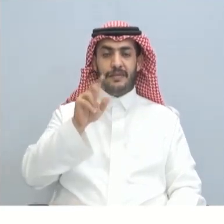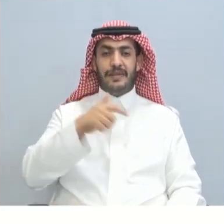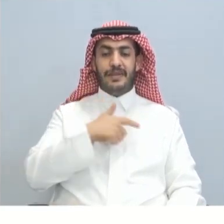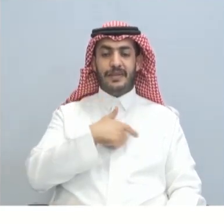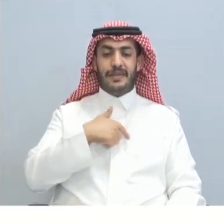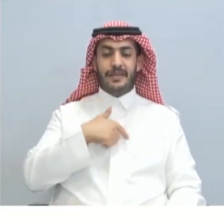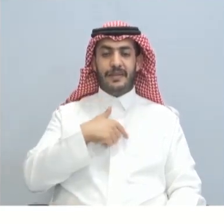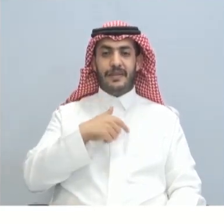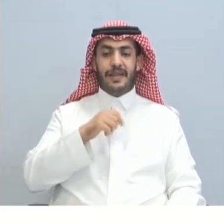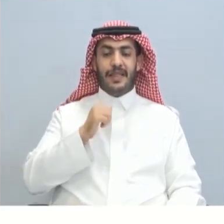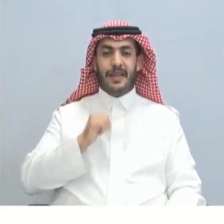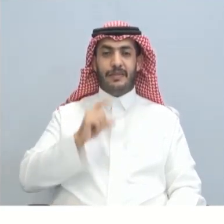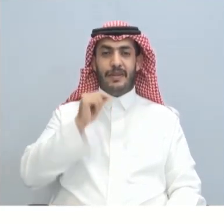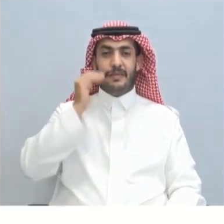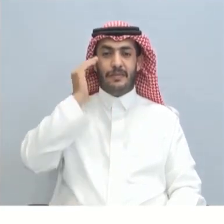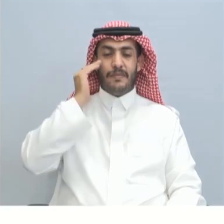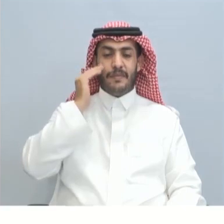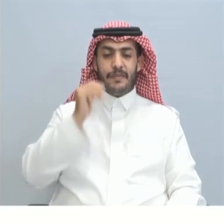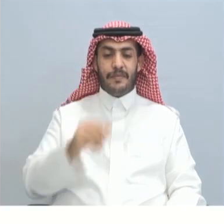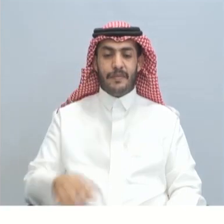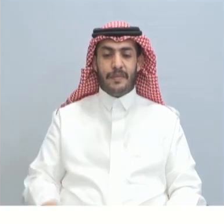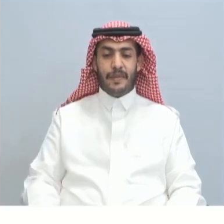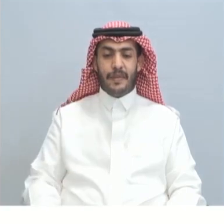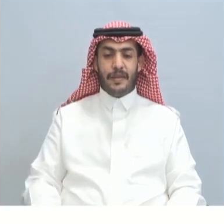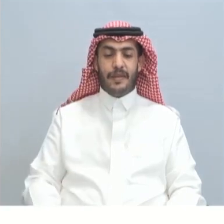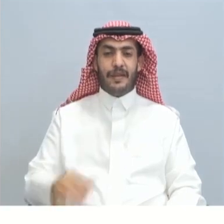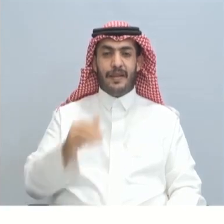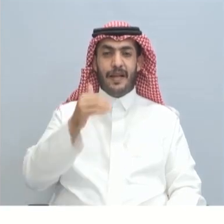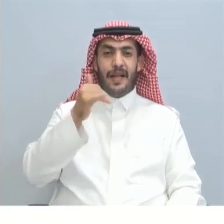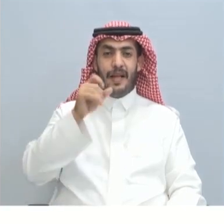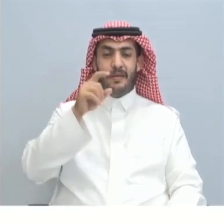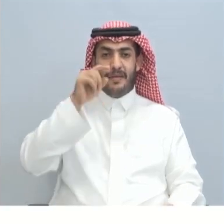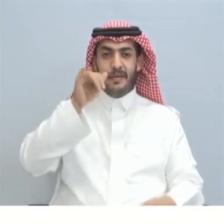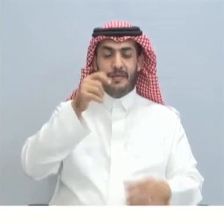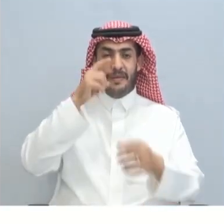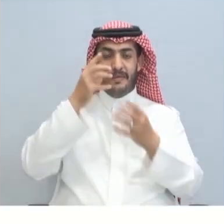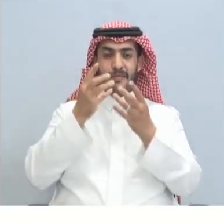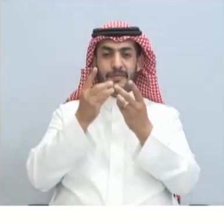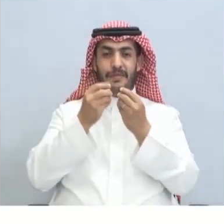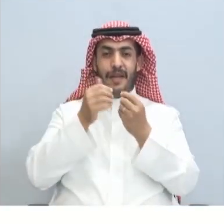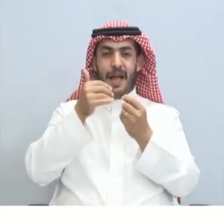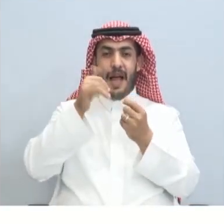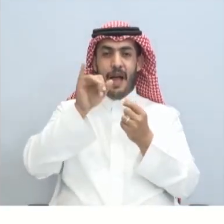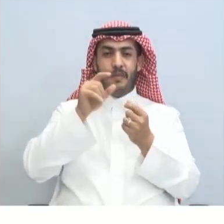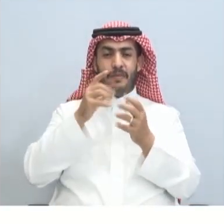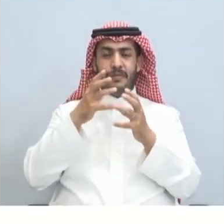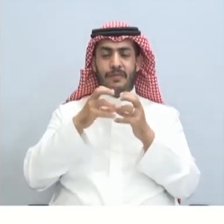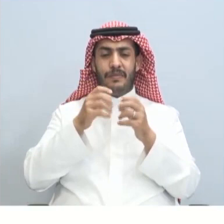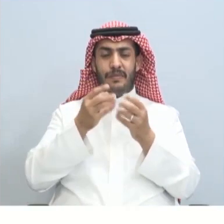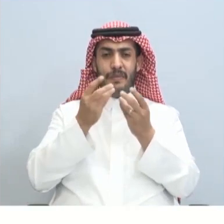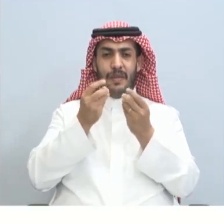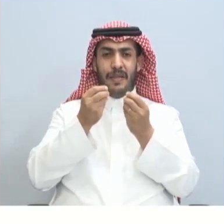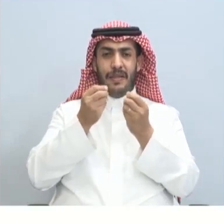يسمى عزيزي الطالب عزيزتي الطالبه خاما اذا احتوى المعدن على